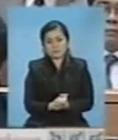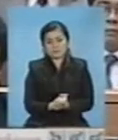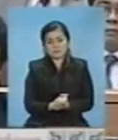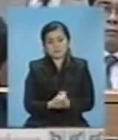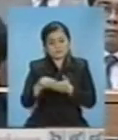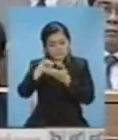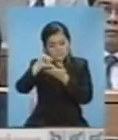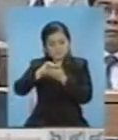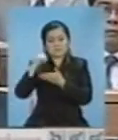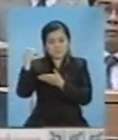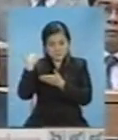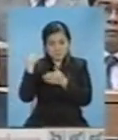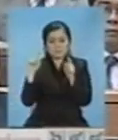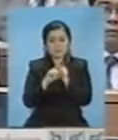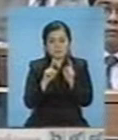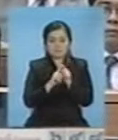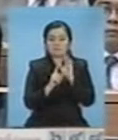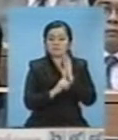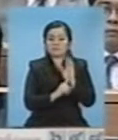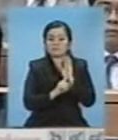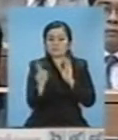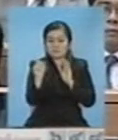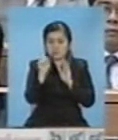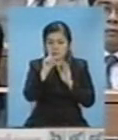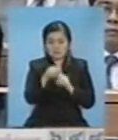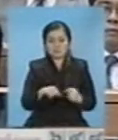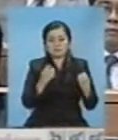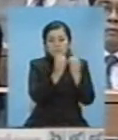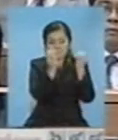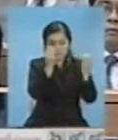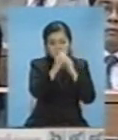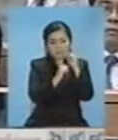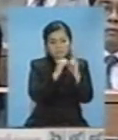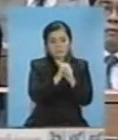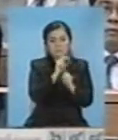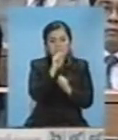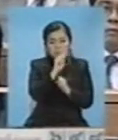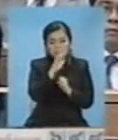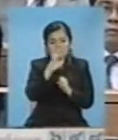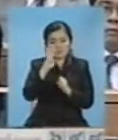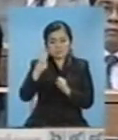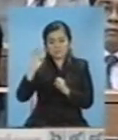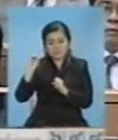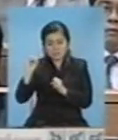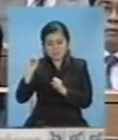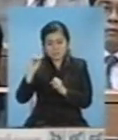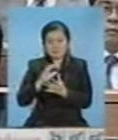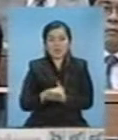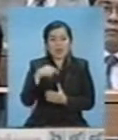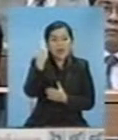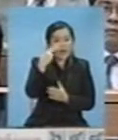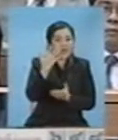การเช่นรัฐธรรมนูญปี2540ใครถูกวุฒิสภาถอด